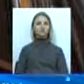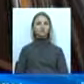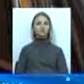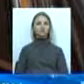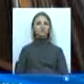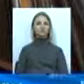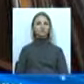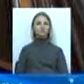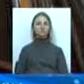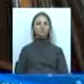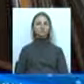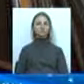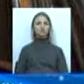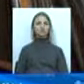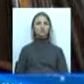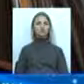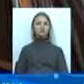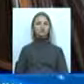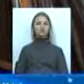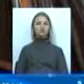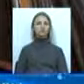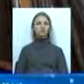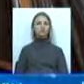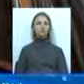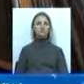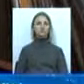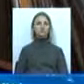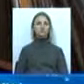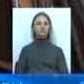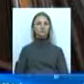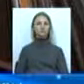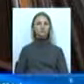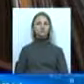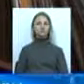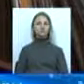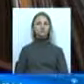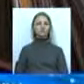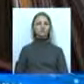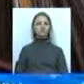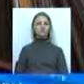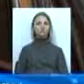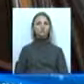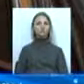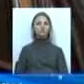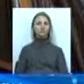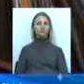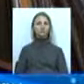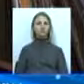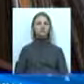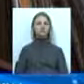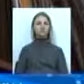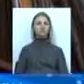жету қиын болса қаншалық, сақтап тұру қиынырақ одан да, ала берген азаттықтың әр сәтті аманат